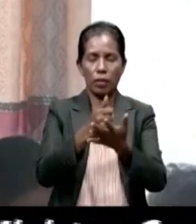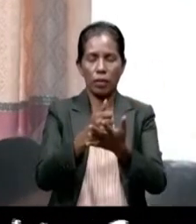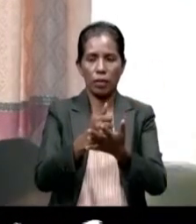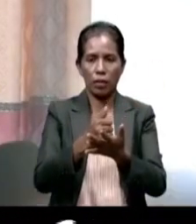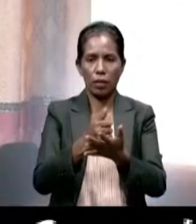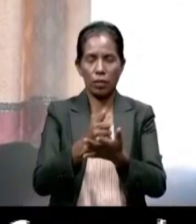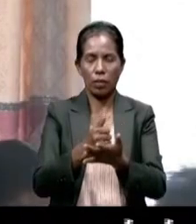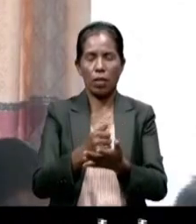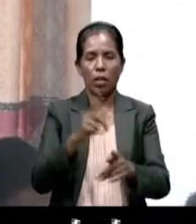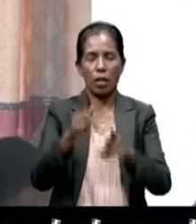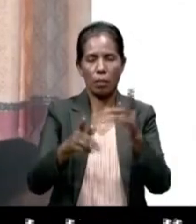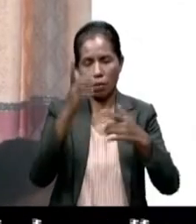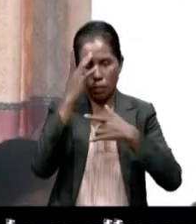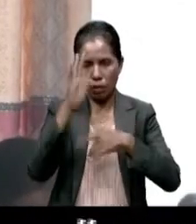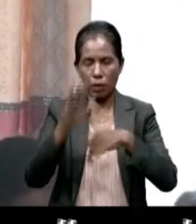emang orasira.